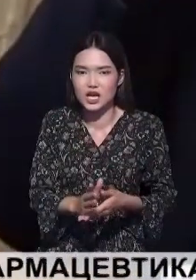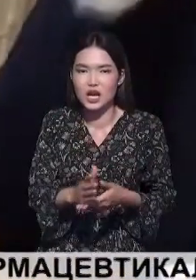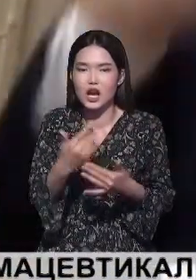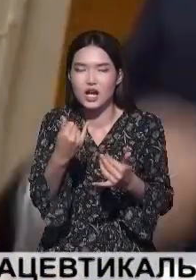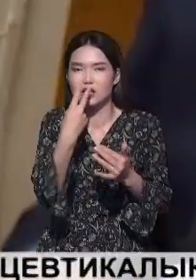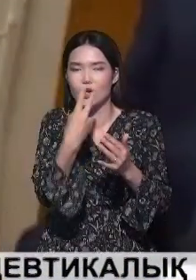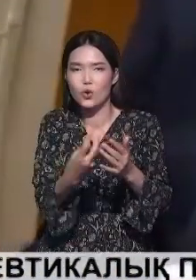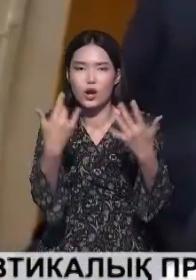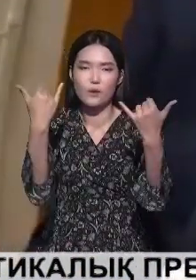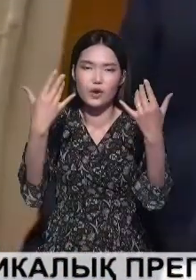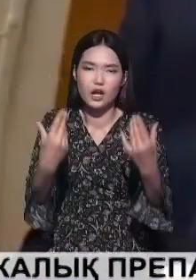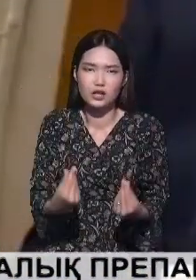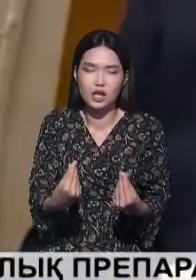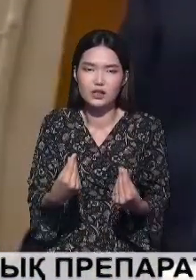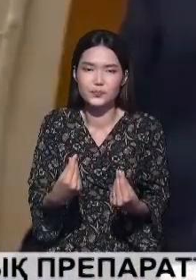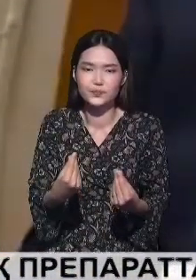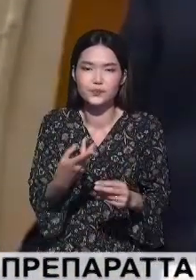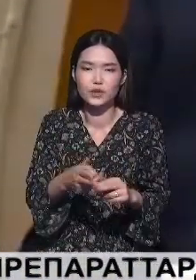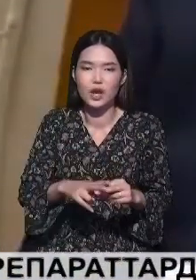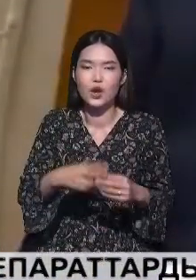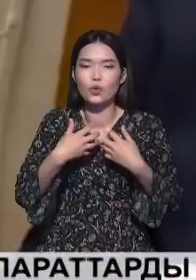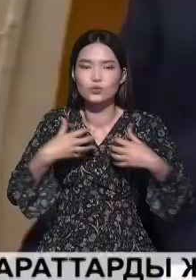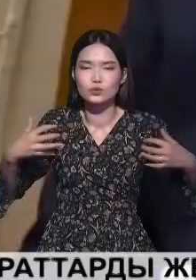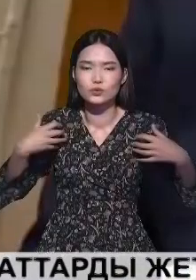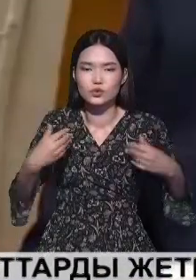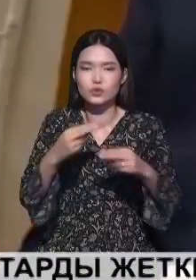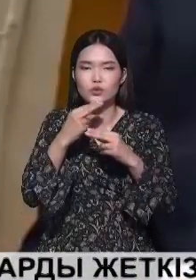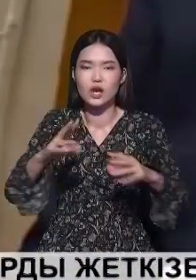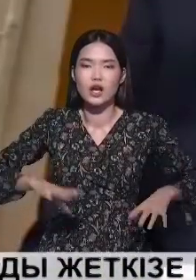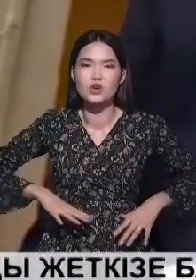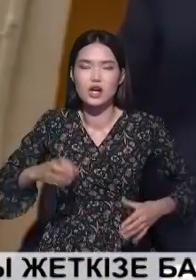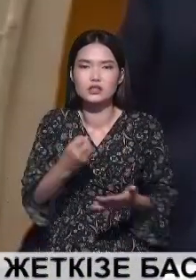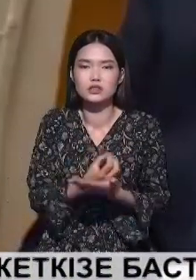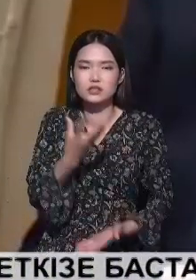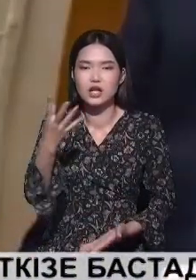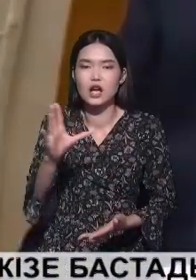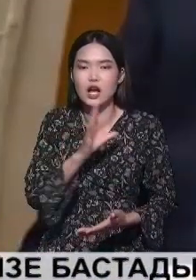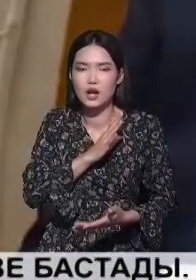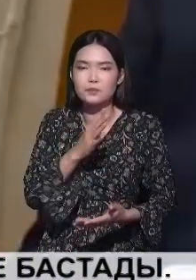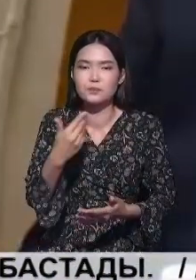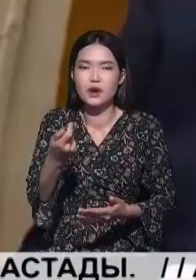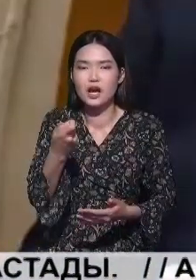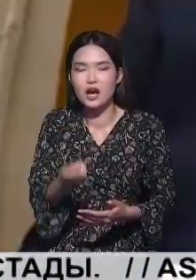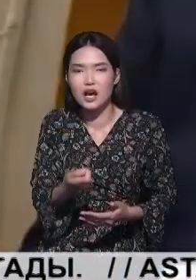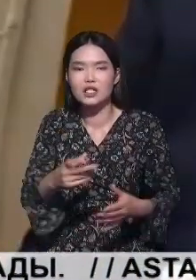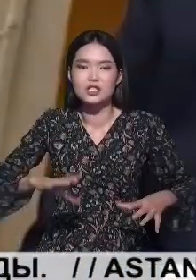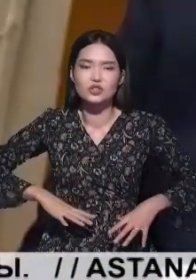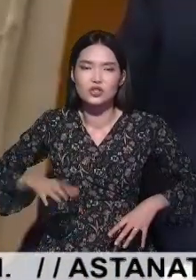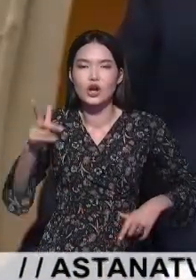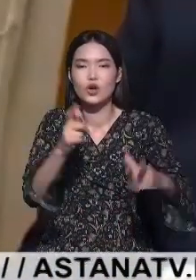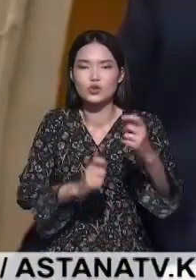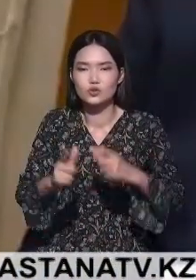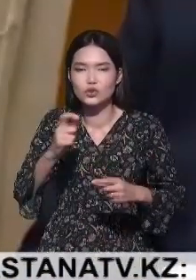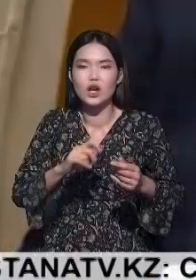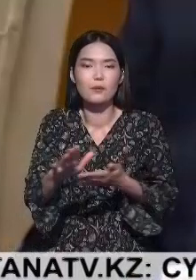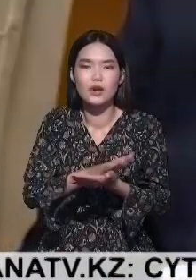бүгінгі таңда төрт түліктің төресі жылқының бағасы доңыздан төмен, ал жылқының сүті